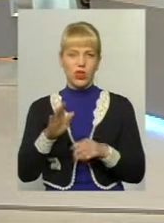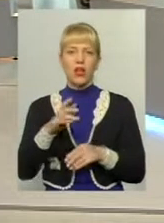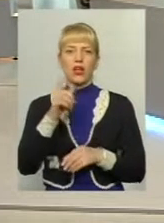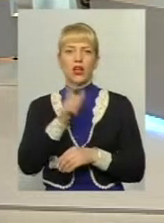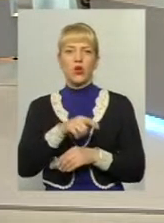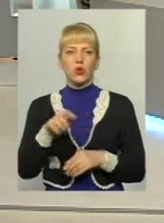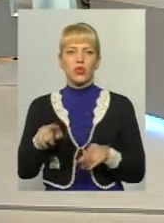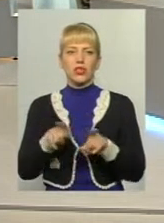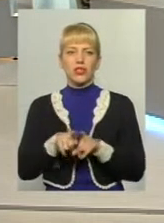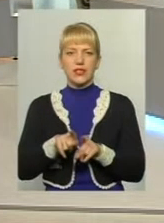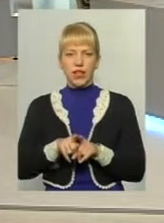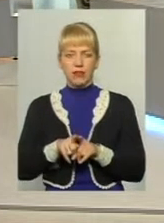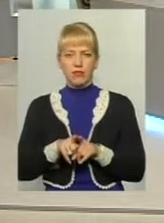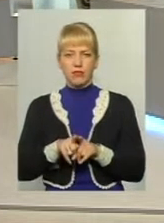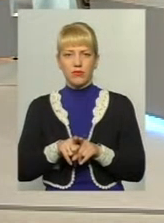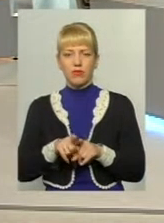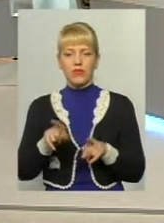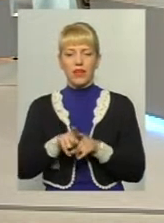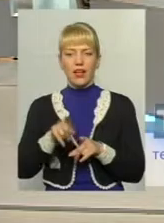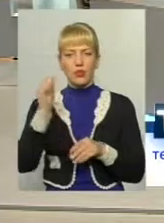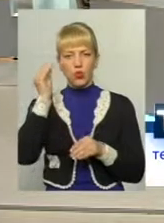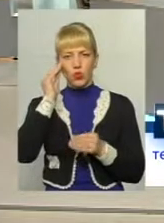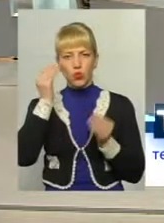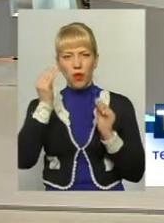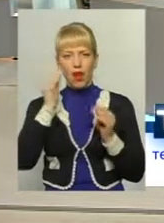рівні. Просто люди не хочуть. Люди привикли,